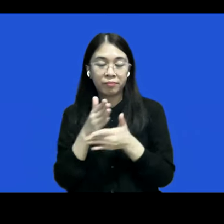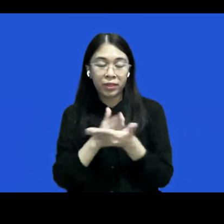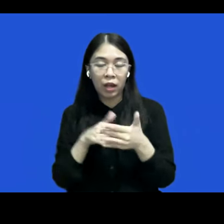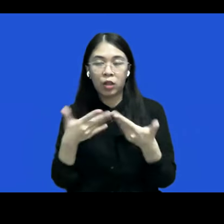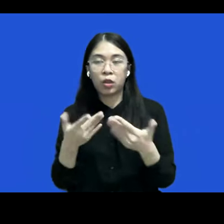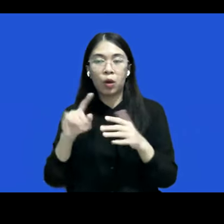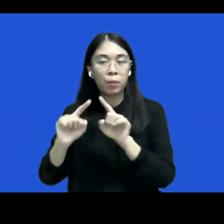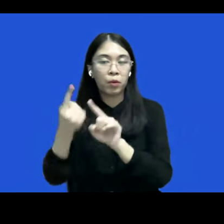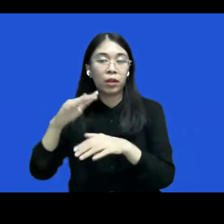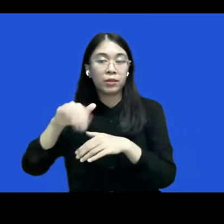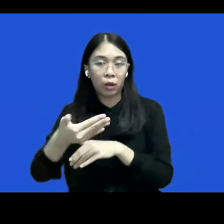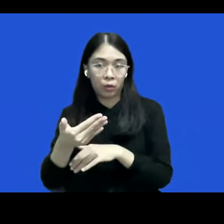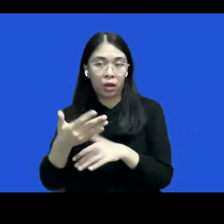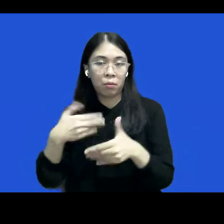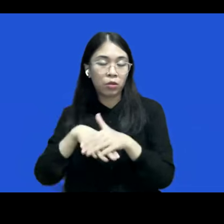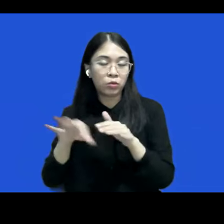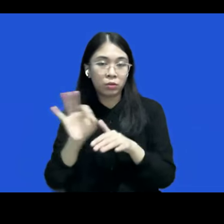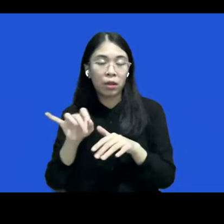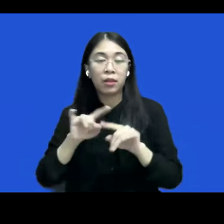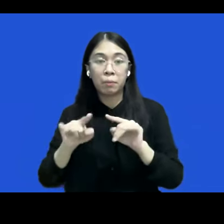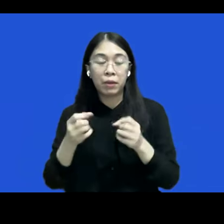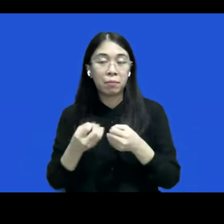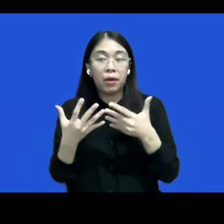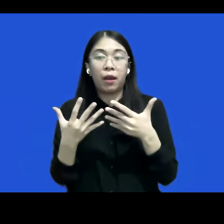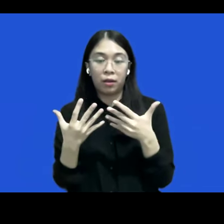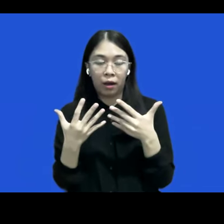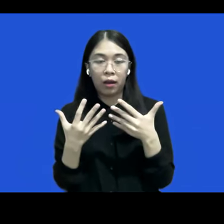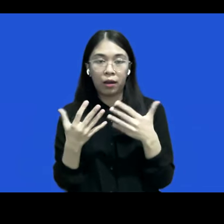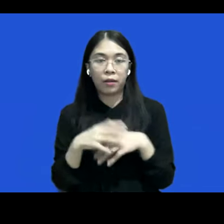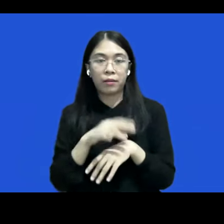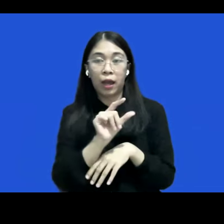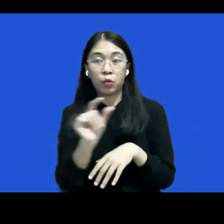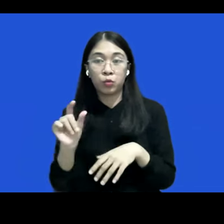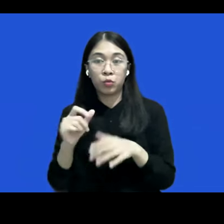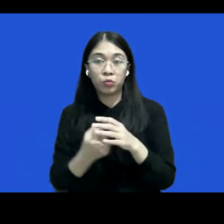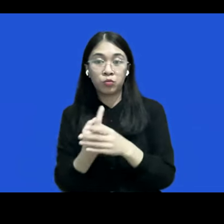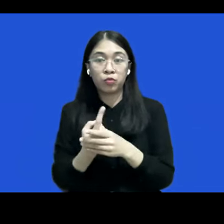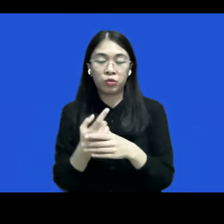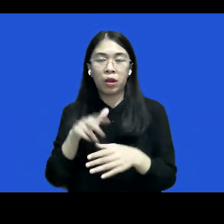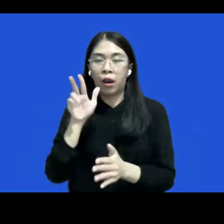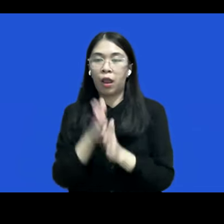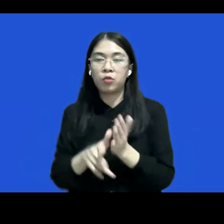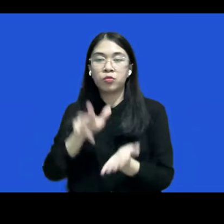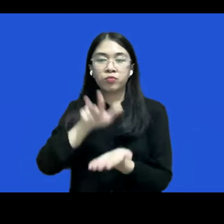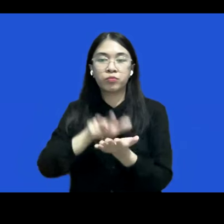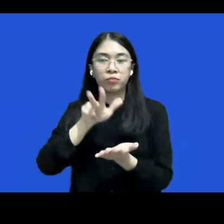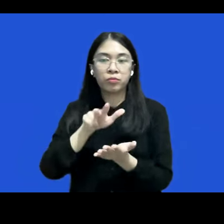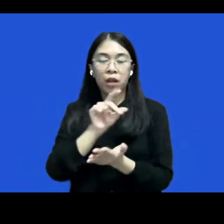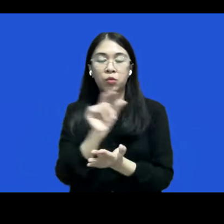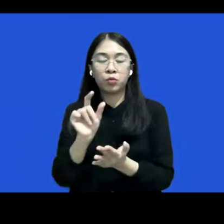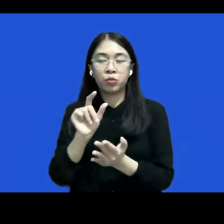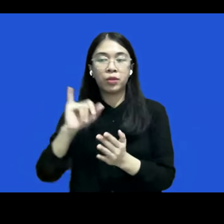tahunan. Akan tetapi, secara tiba-tiba RUU ini muncul dan langsung disahkan menjadi RUU inisiatif